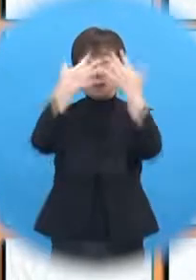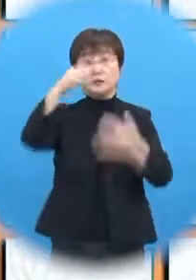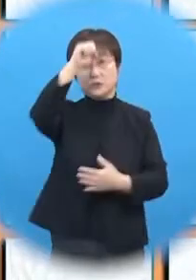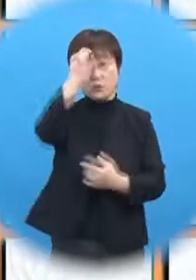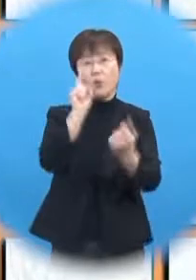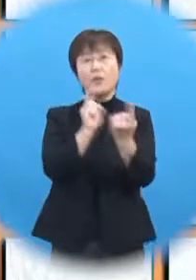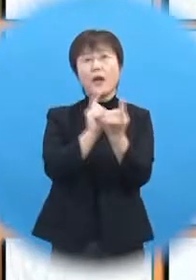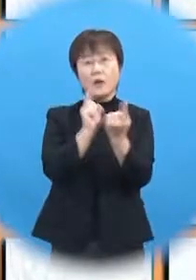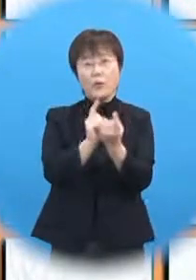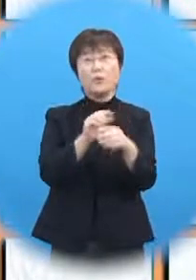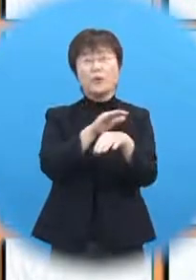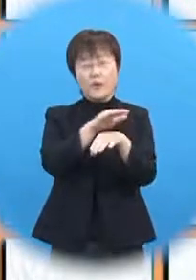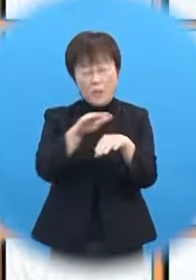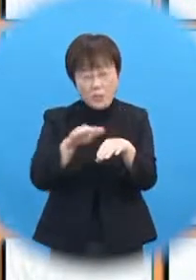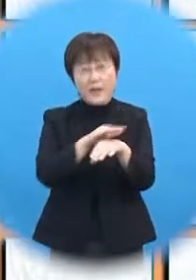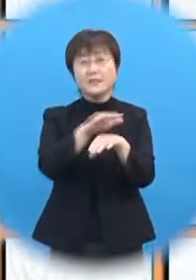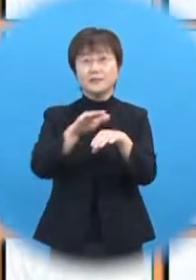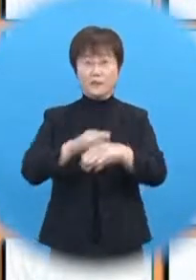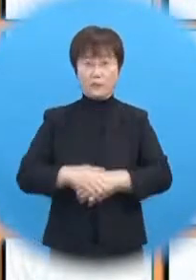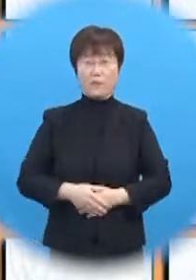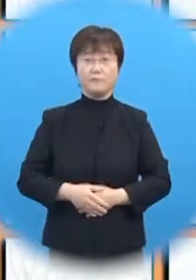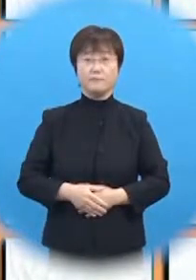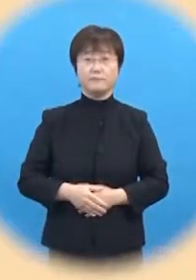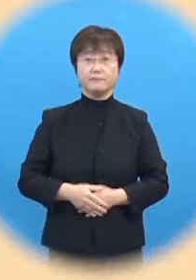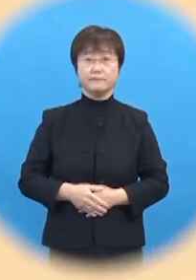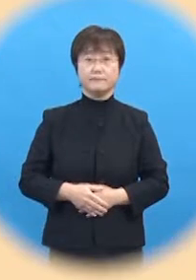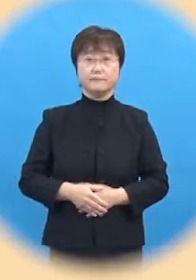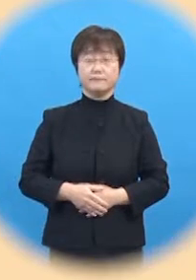への対応はとっても大切な問題なの。